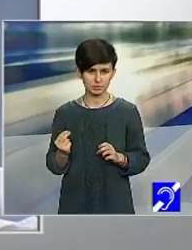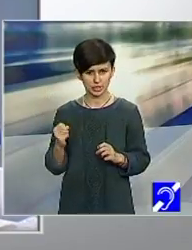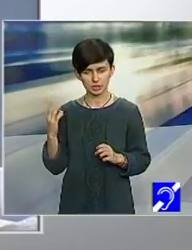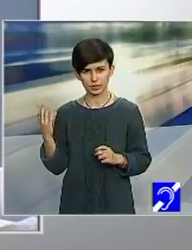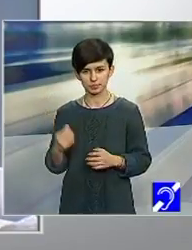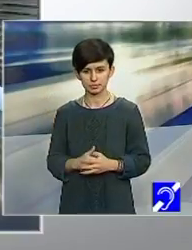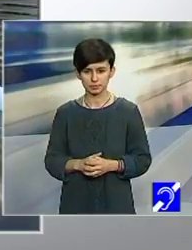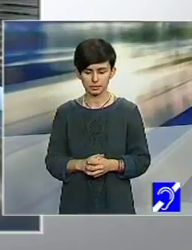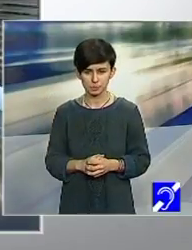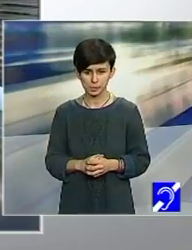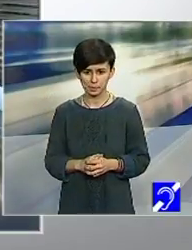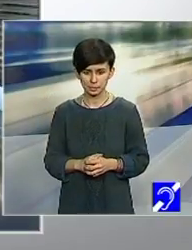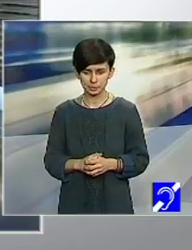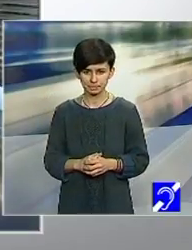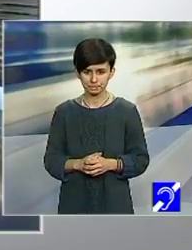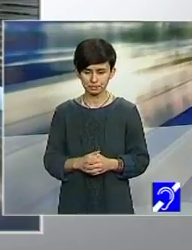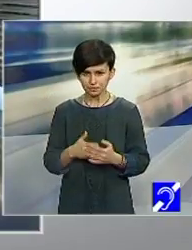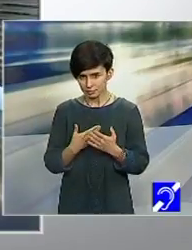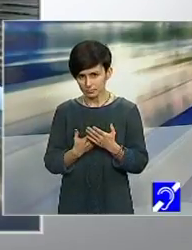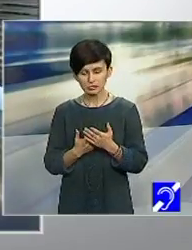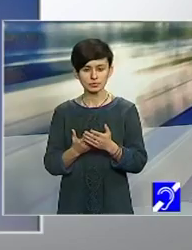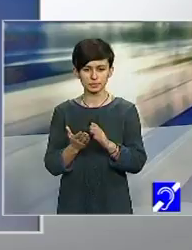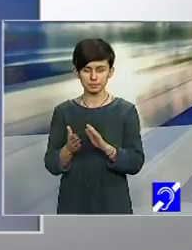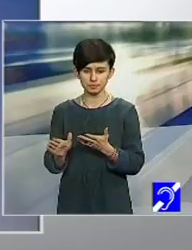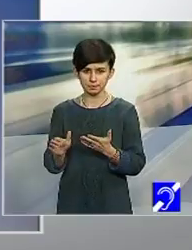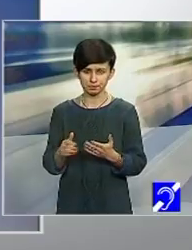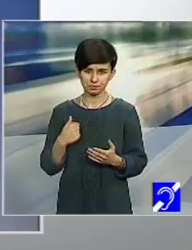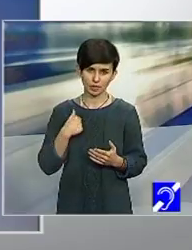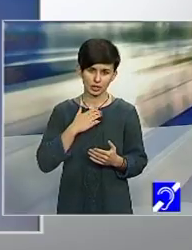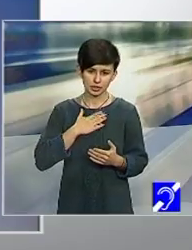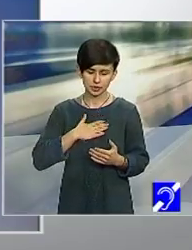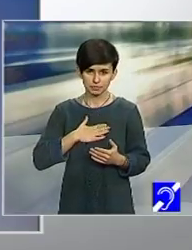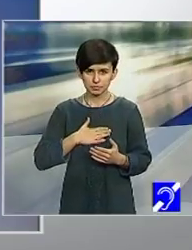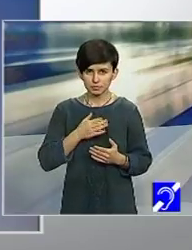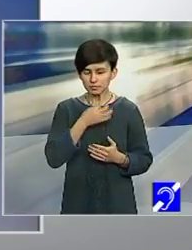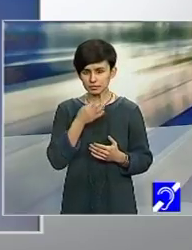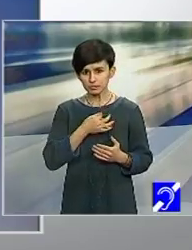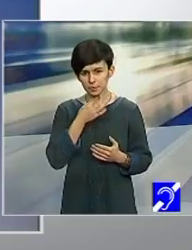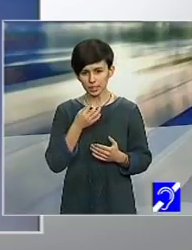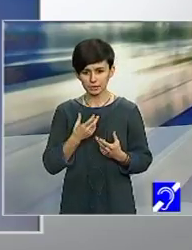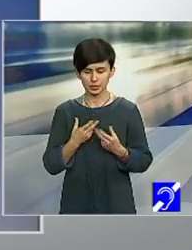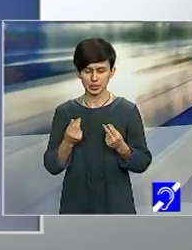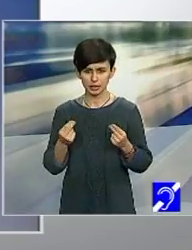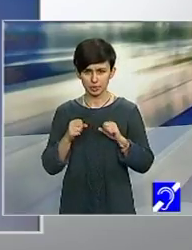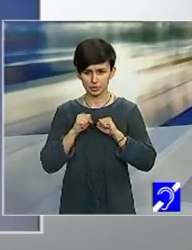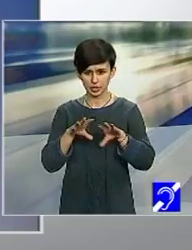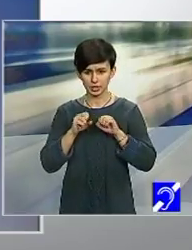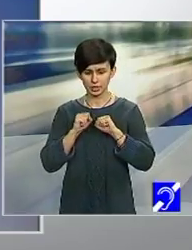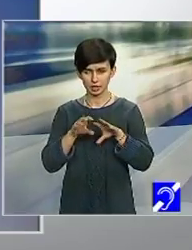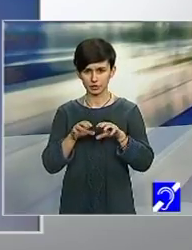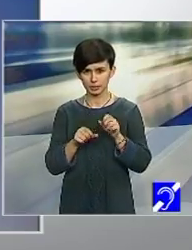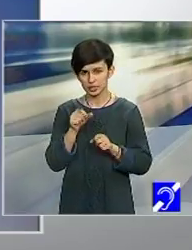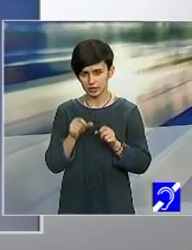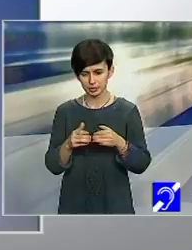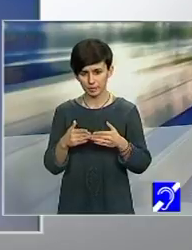Mulțumesc pentru invitație! Pentru început, v-aș ruga să ne oferiți mai multe detalii despre